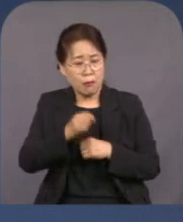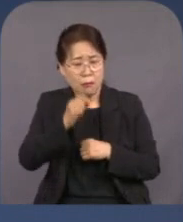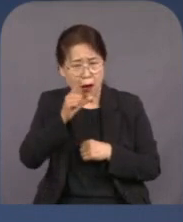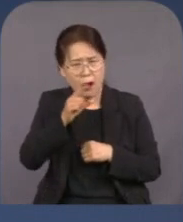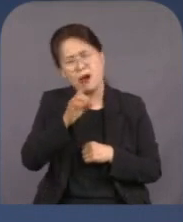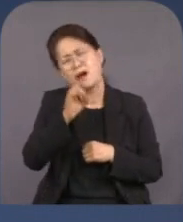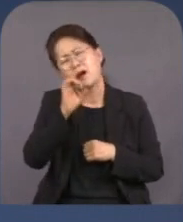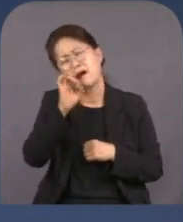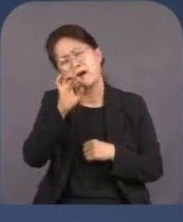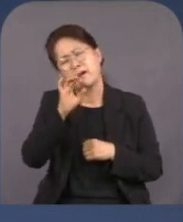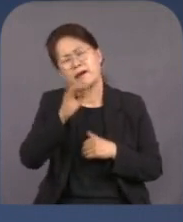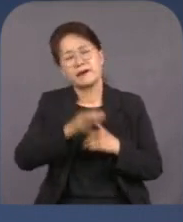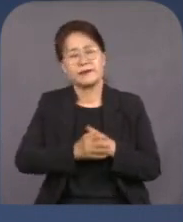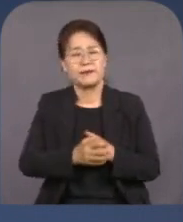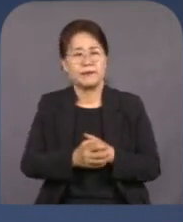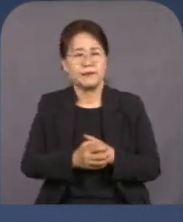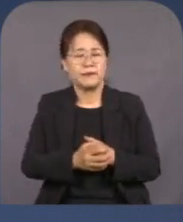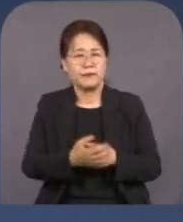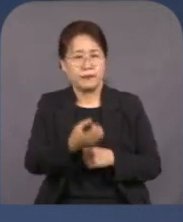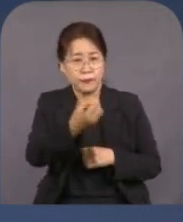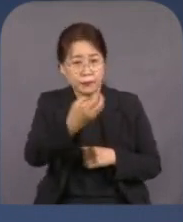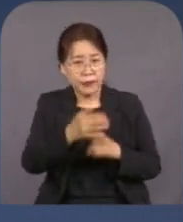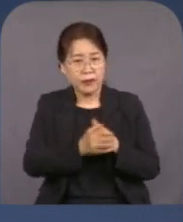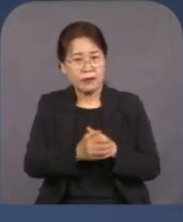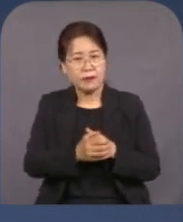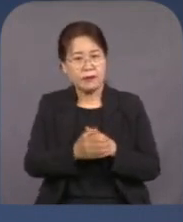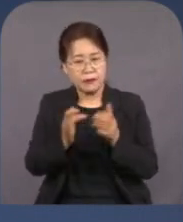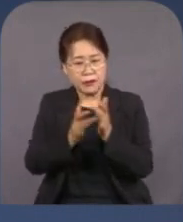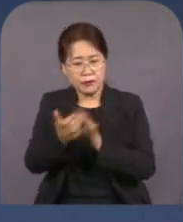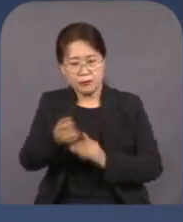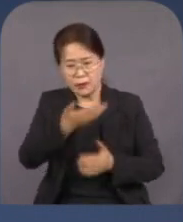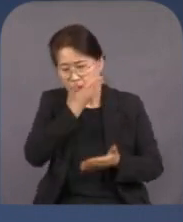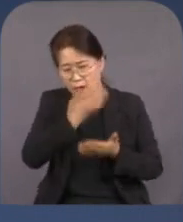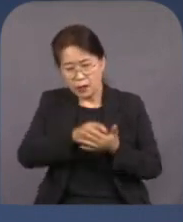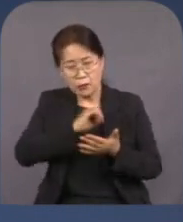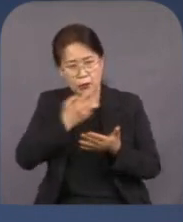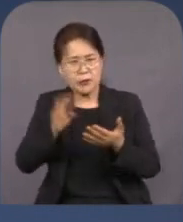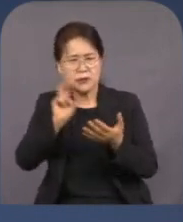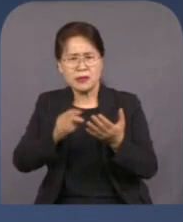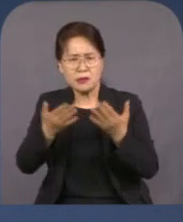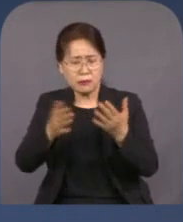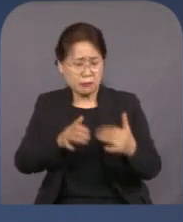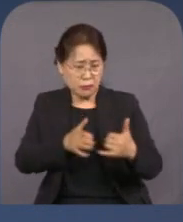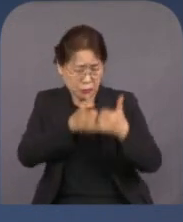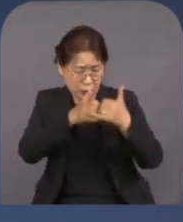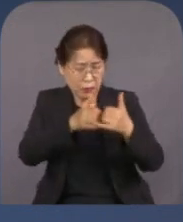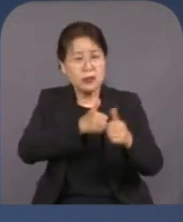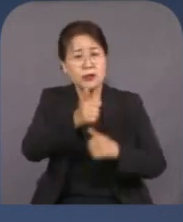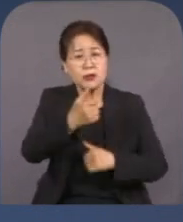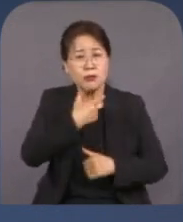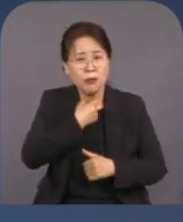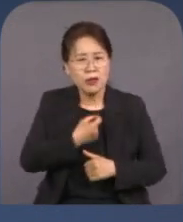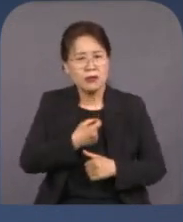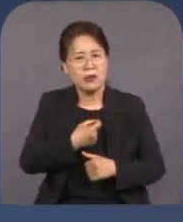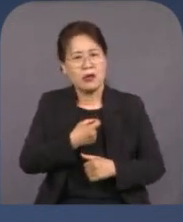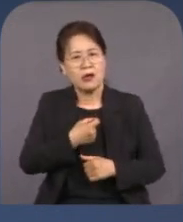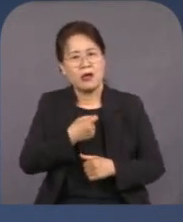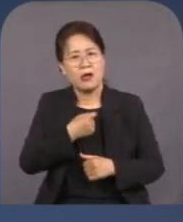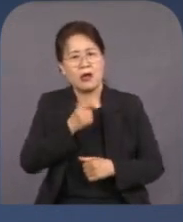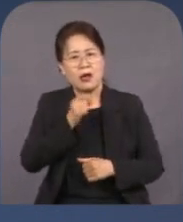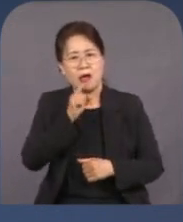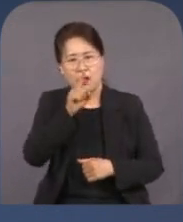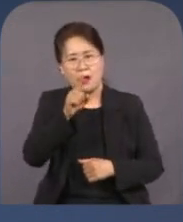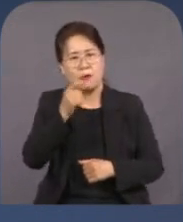거예요 예수의 보혈을 찬양하고 싶고 예수의 이름으로 데려가고 싶은데 이미 열리지 않는다는